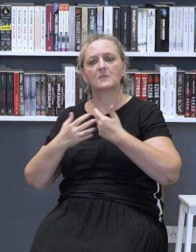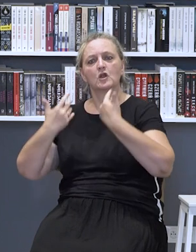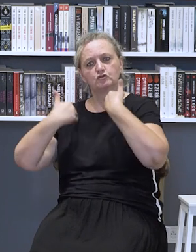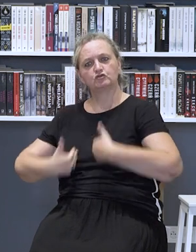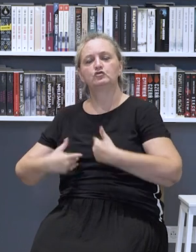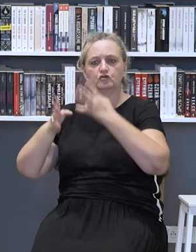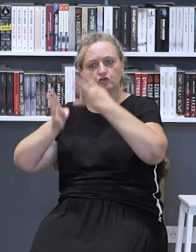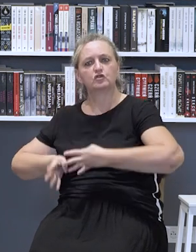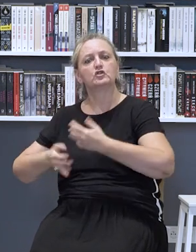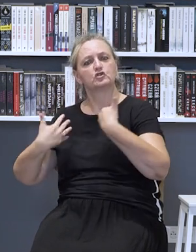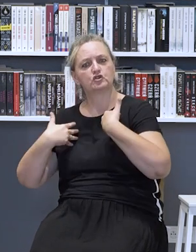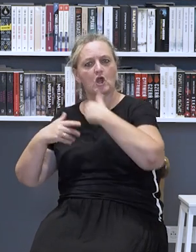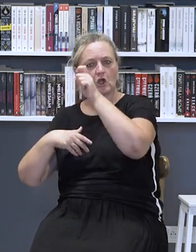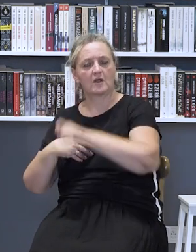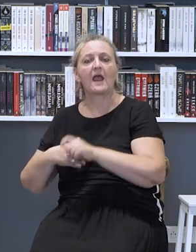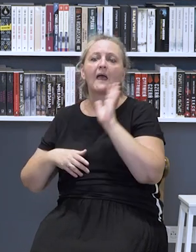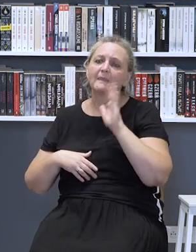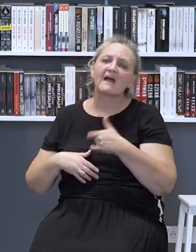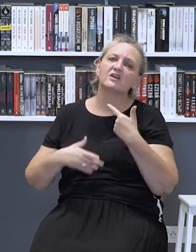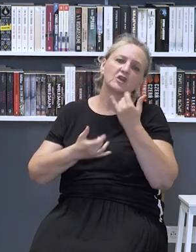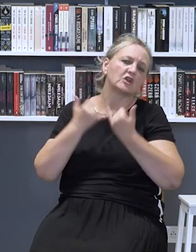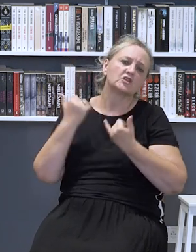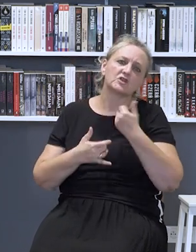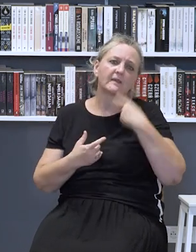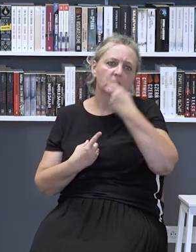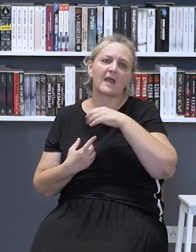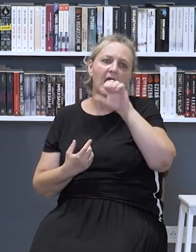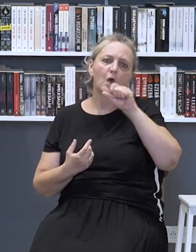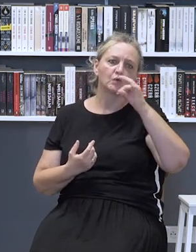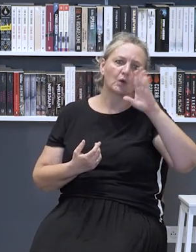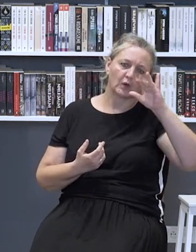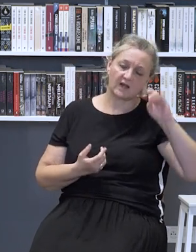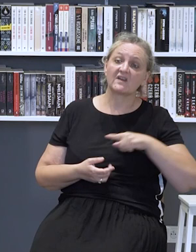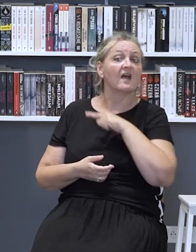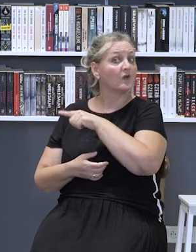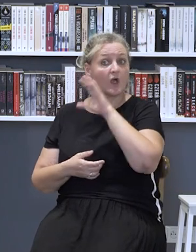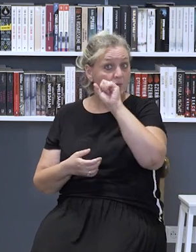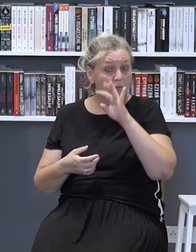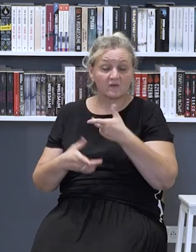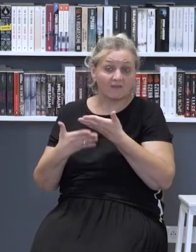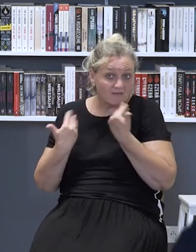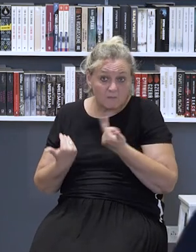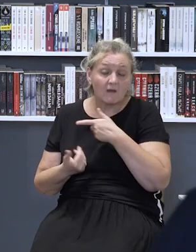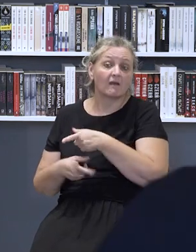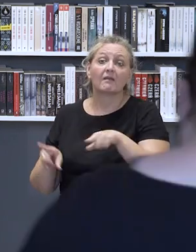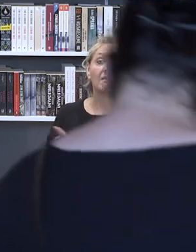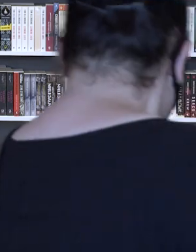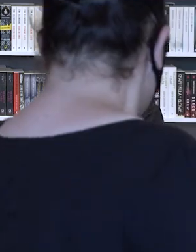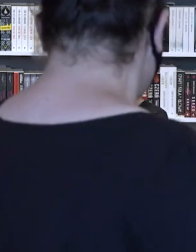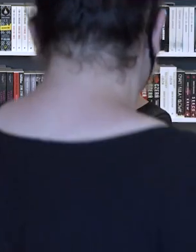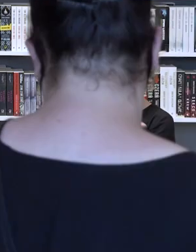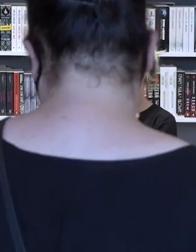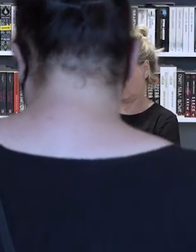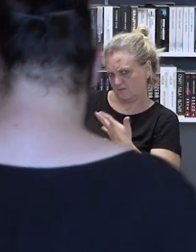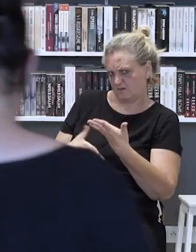jeśli się udaje, że nie jest to autobiografia. U ciebie ani to nie jest autobiografia, ani, za przeproszeniem, nie masz 25